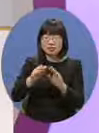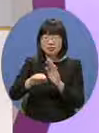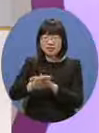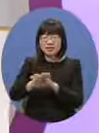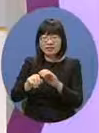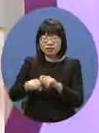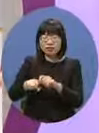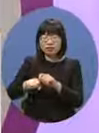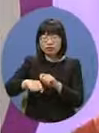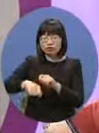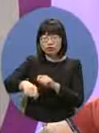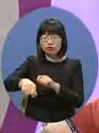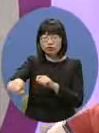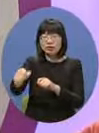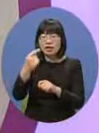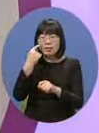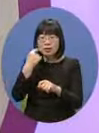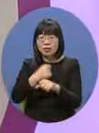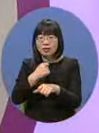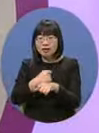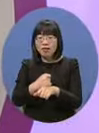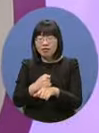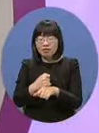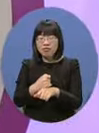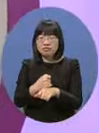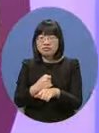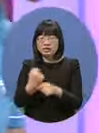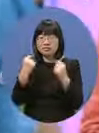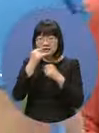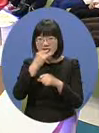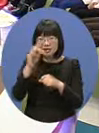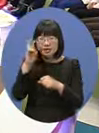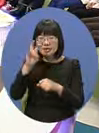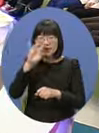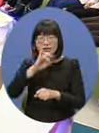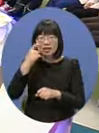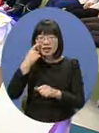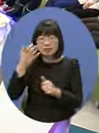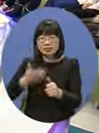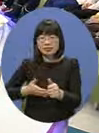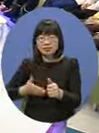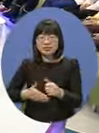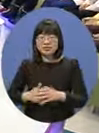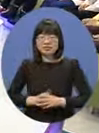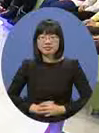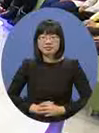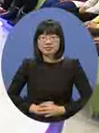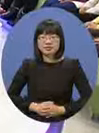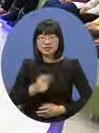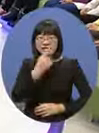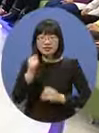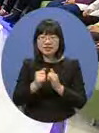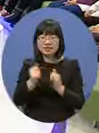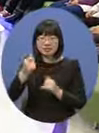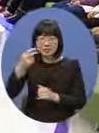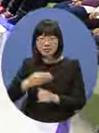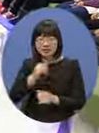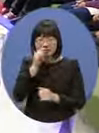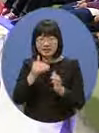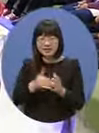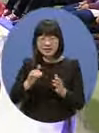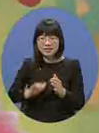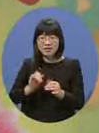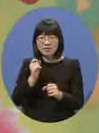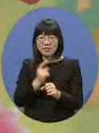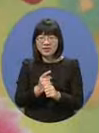네, 네, 네, 네. 네, 그렇게도 한번 연습해보시면 좋고요. 그렇군요. 아, 네. 아 참. 확실히 이렇게 몇 번 했는데도 벌써 네. 이렇게